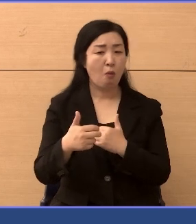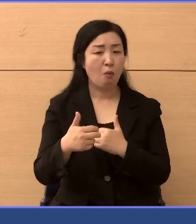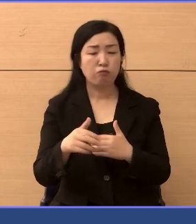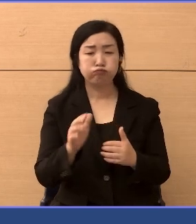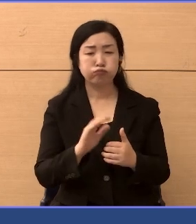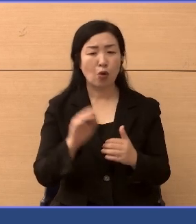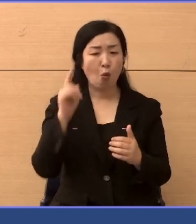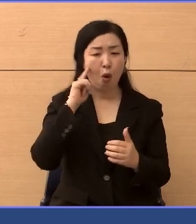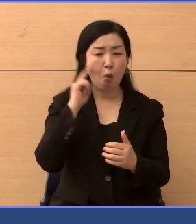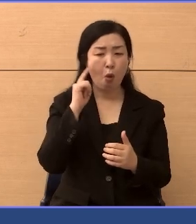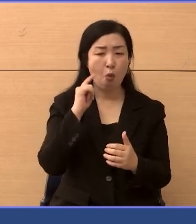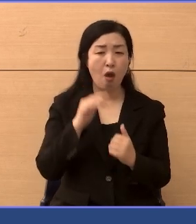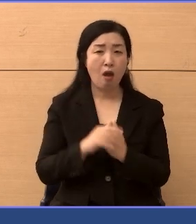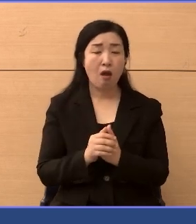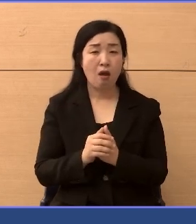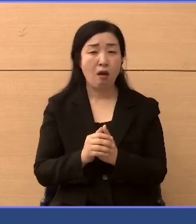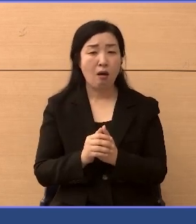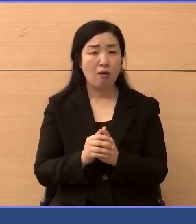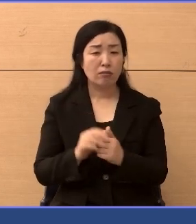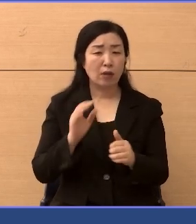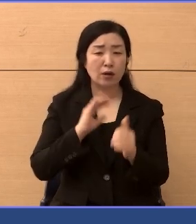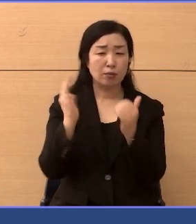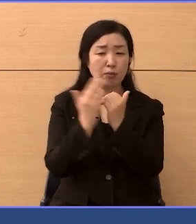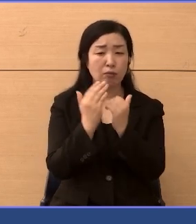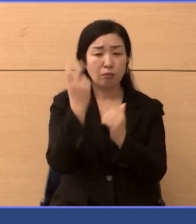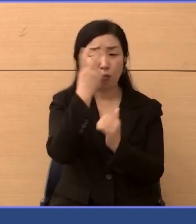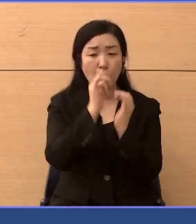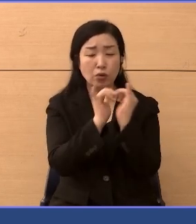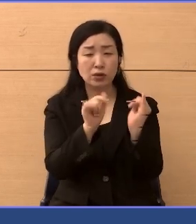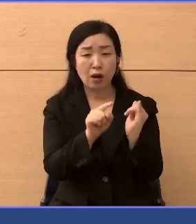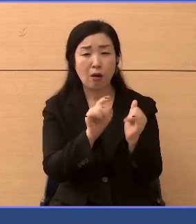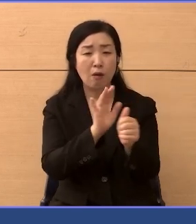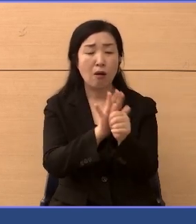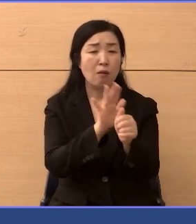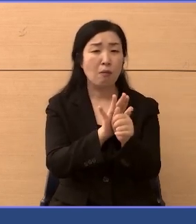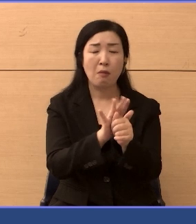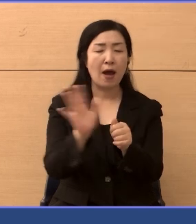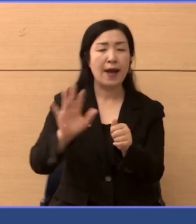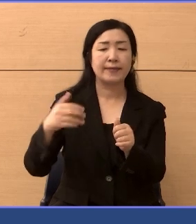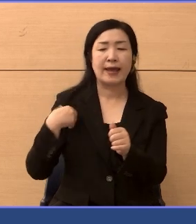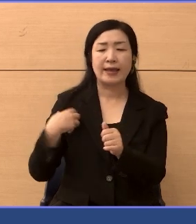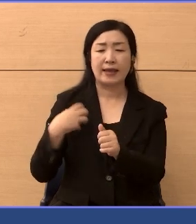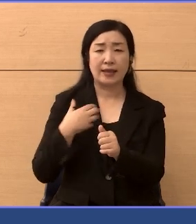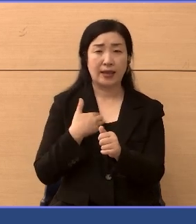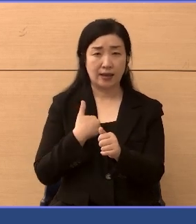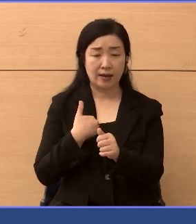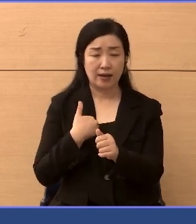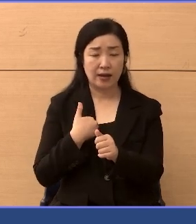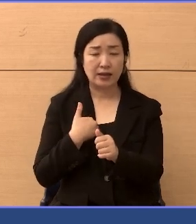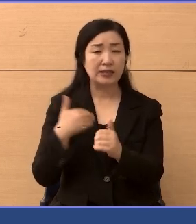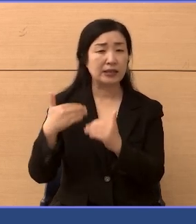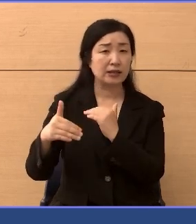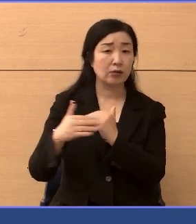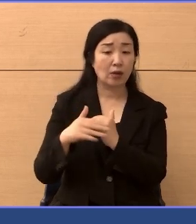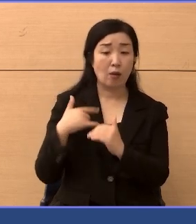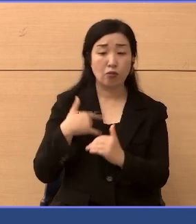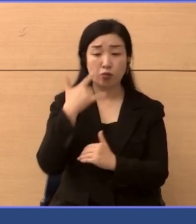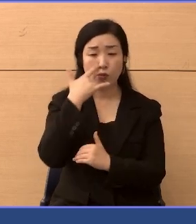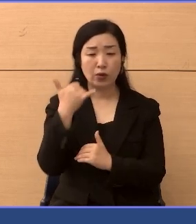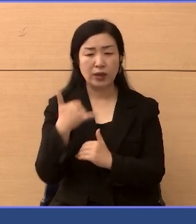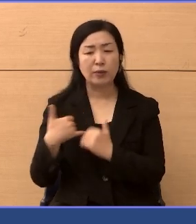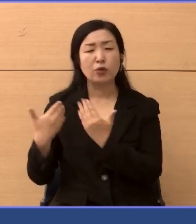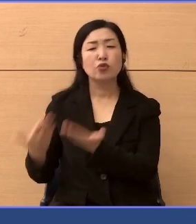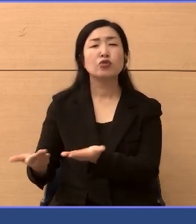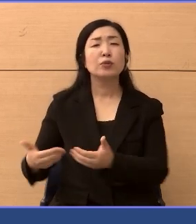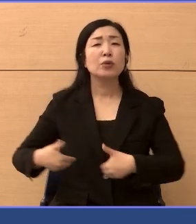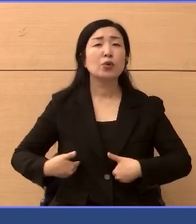child and 보호자나 protect them 흑연인이 to the same 아이를 level that they 돌볼 will 필요가 있는데요. 동일한 어떤 업무를 통해서 이제 When we're 아이 thinking 부모님에게 about 휴식을 취할